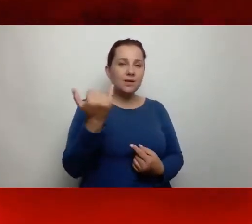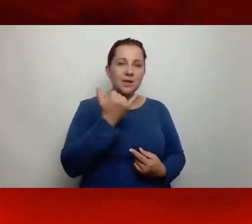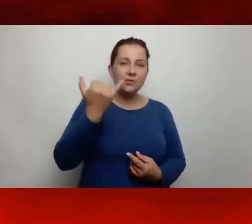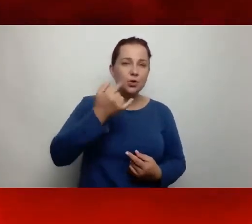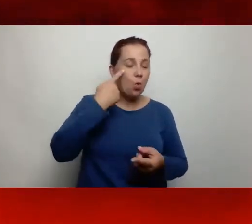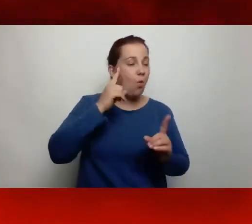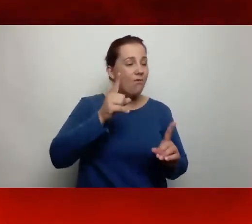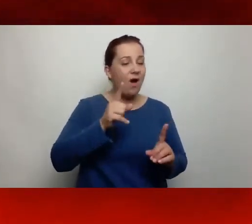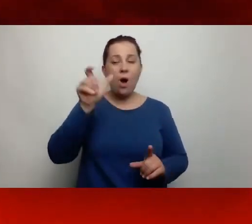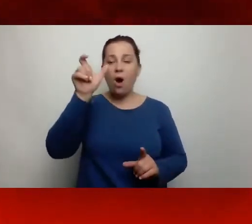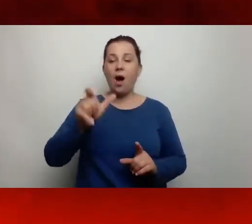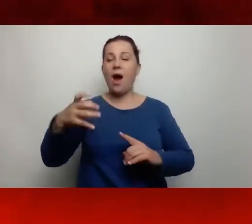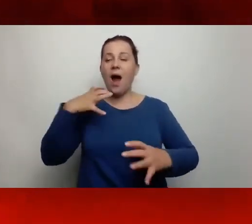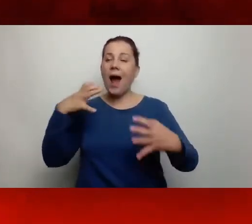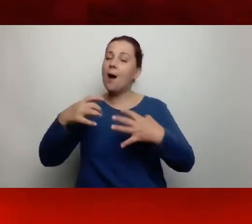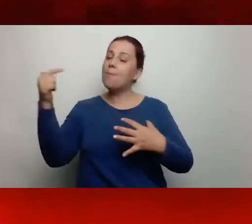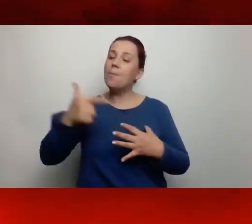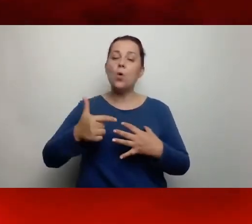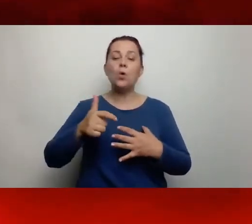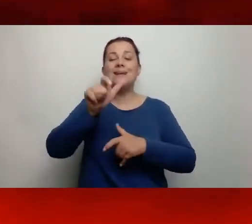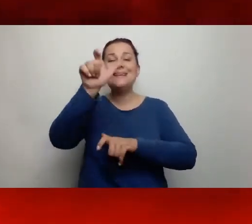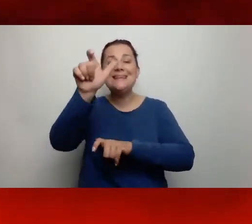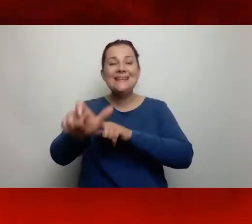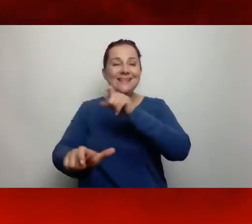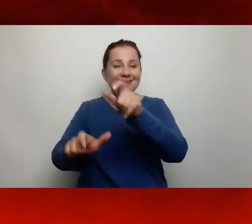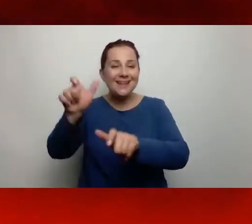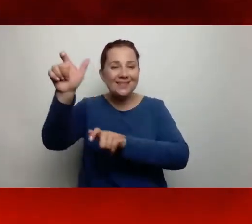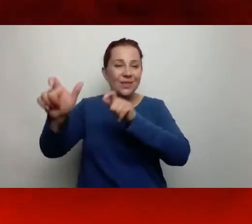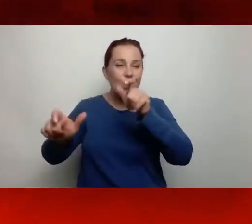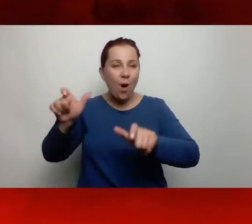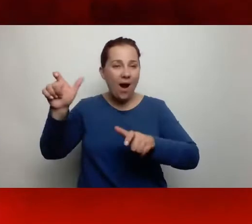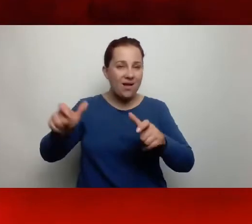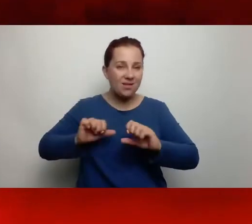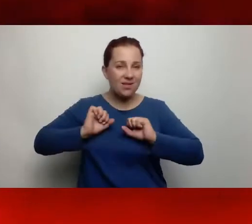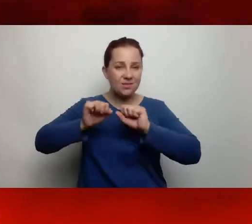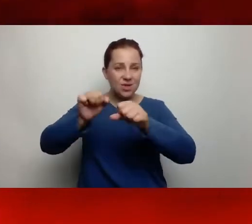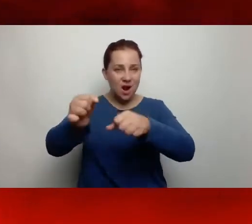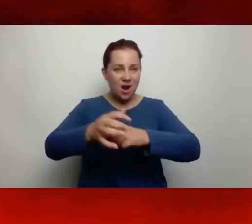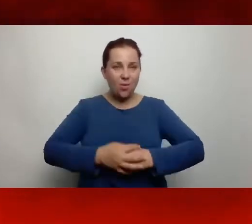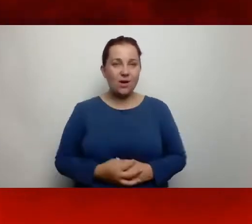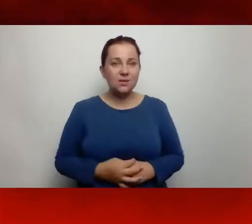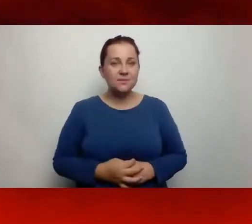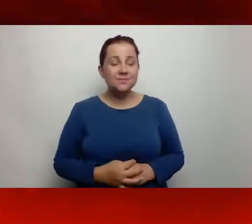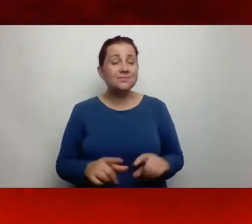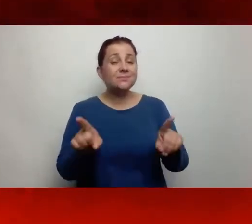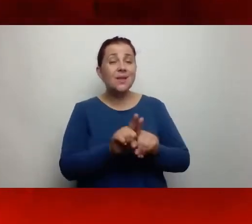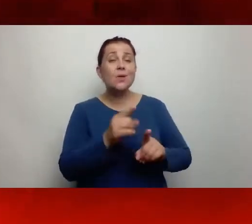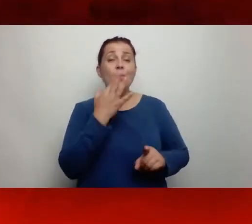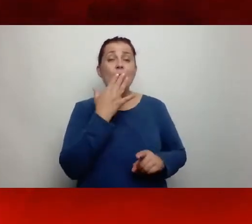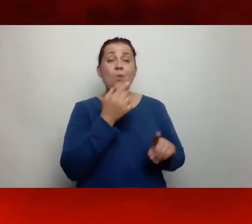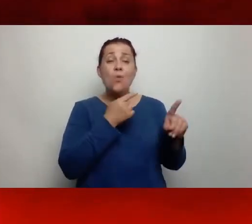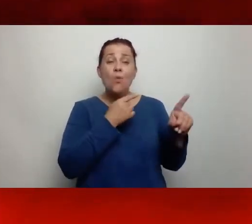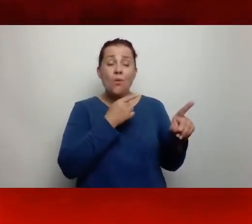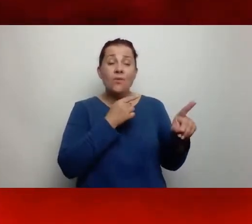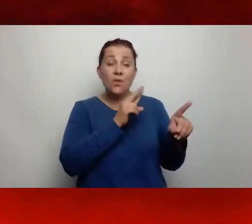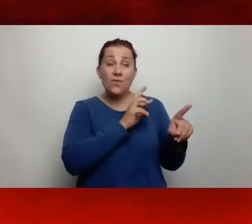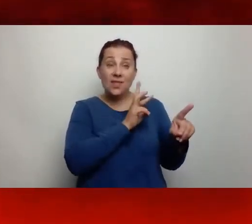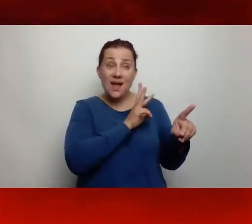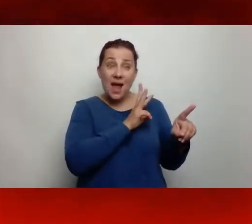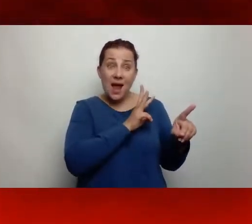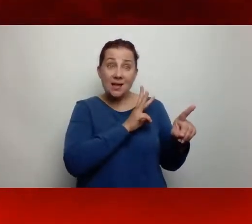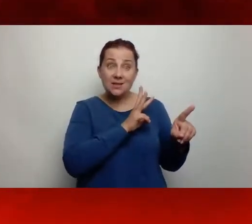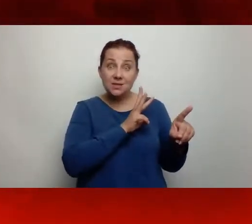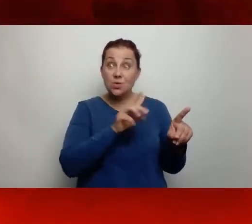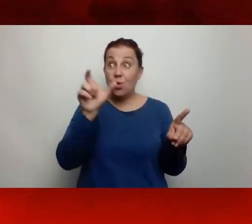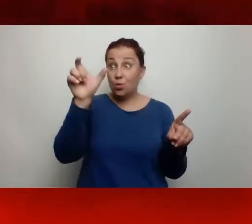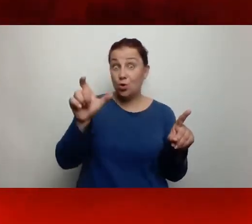swoją indywidualność. Podkreślał, że artysta musi